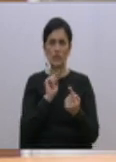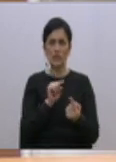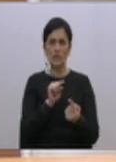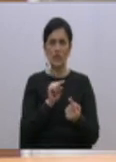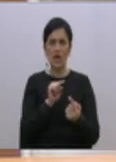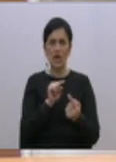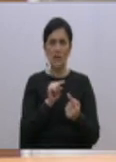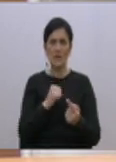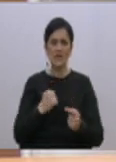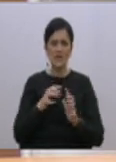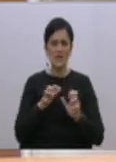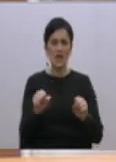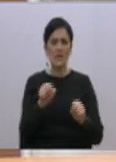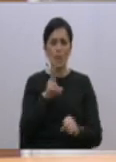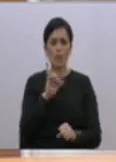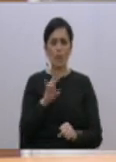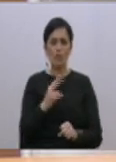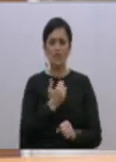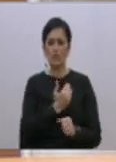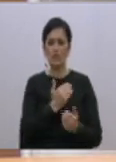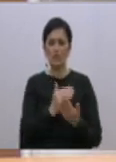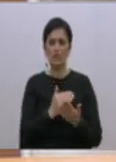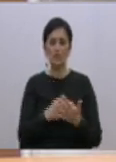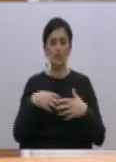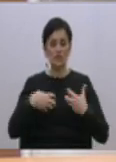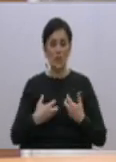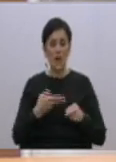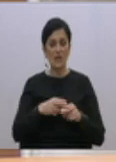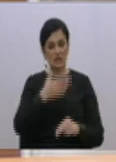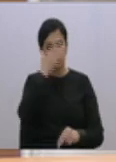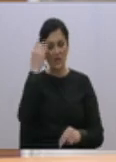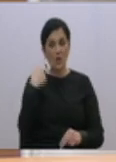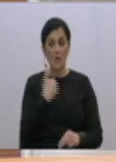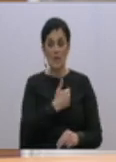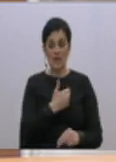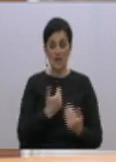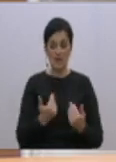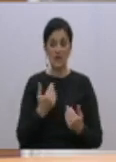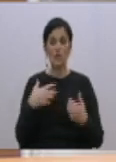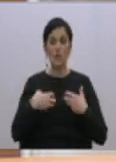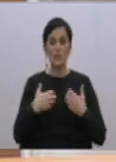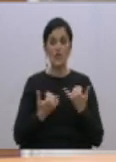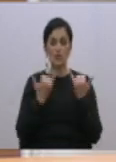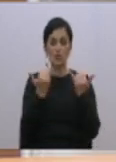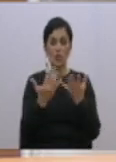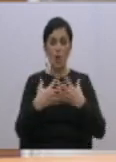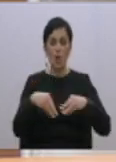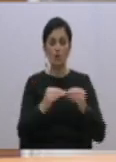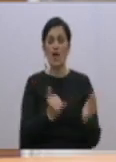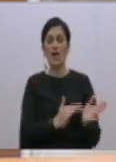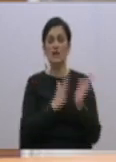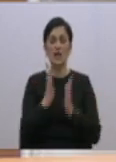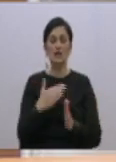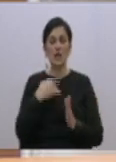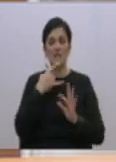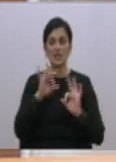გავეშებულ პუტინის რეჟიმს და სამწუხაროა, რომ ეს დავივიწყეთ. მე მინდა აქედან კიდევ ერთხელ მიუსამძლო მის ოჯახებს და გადავიდე ეხა უშუალოდ ჩემს